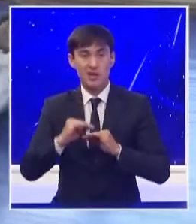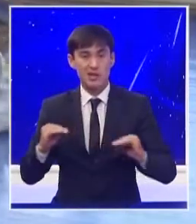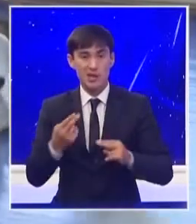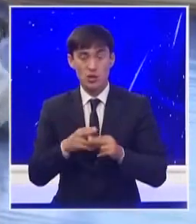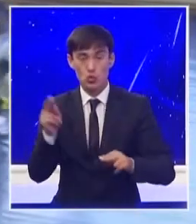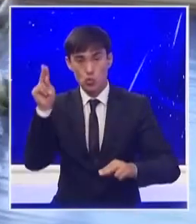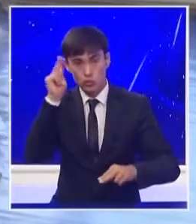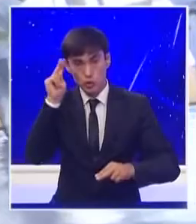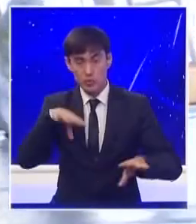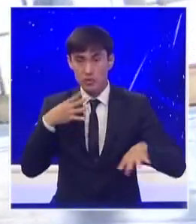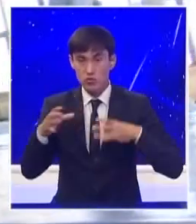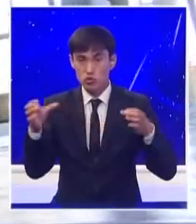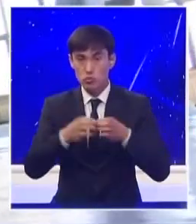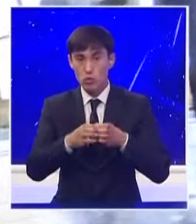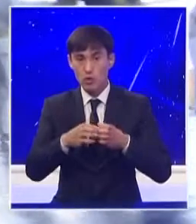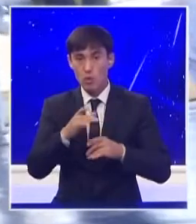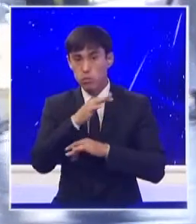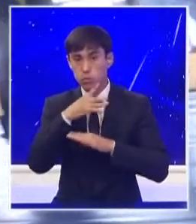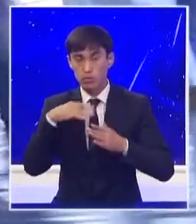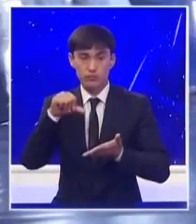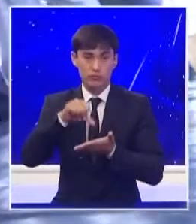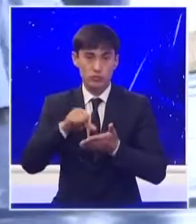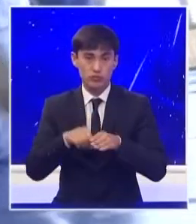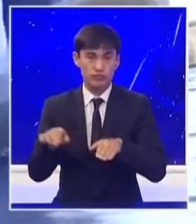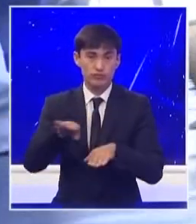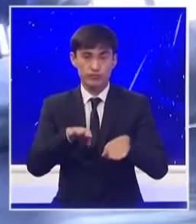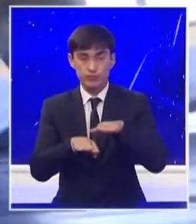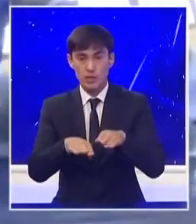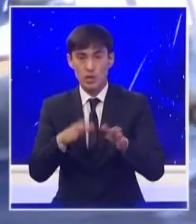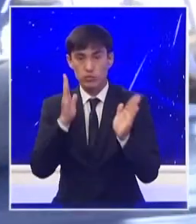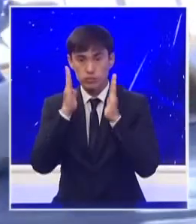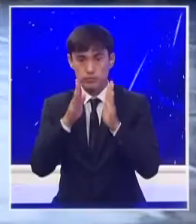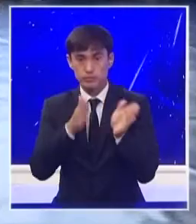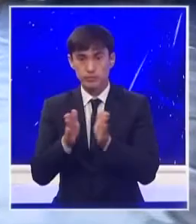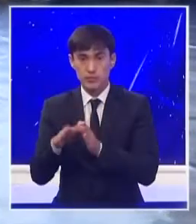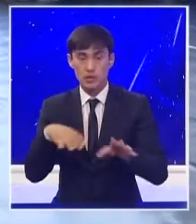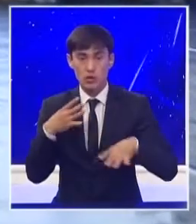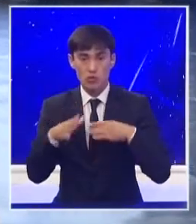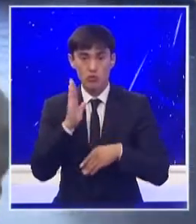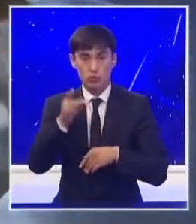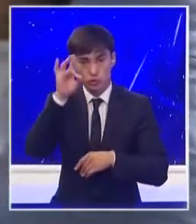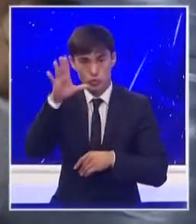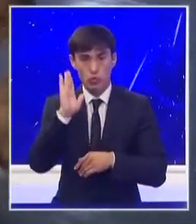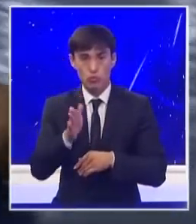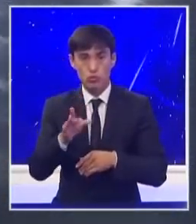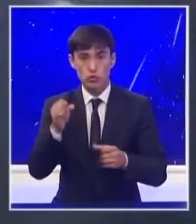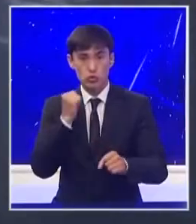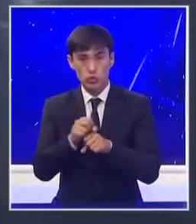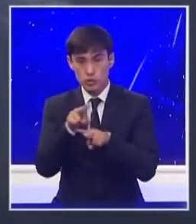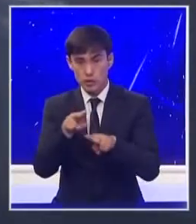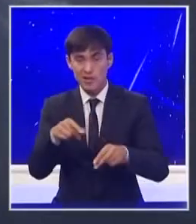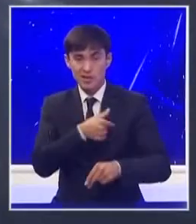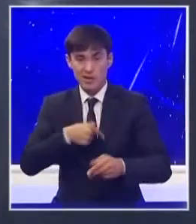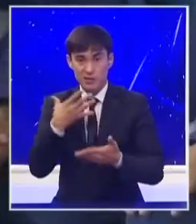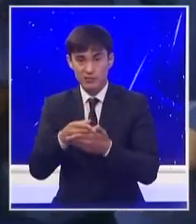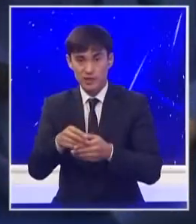эти учебно-тренировочные сборы не первые в их спортивной карьере. За соблюдением режима и процессом тренировок будущих чемпионов строго следят тренеры. На